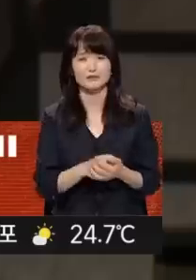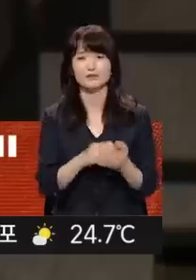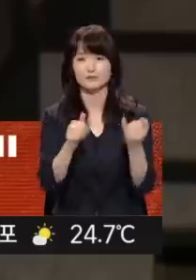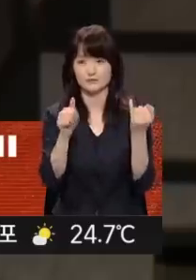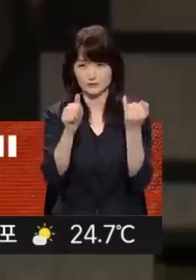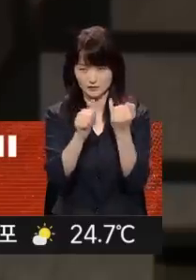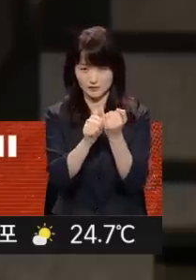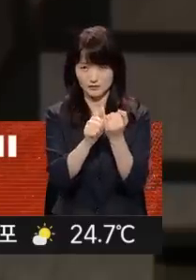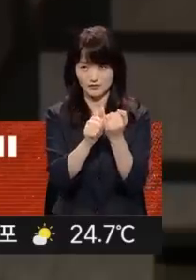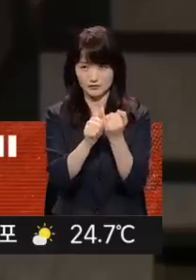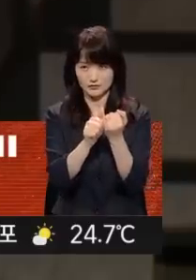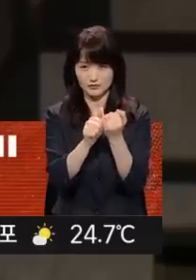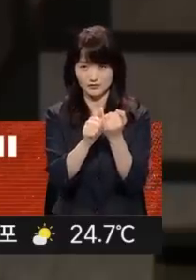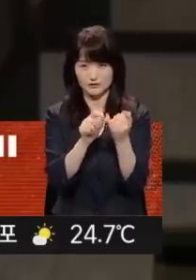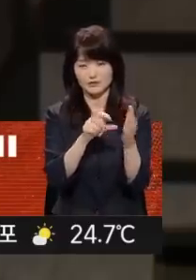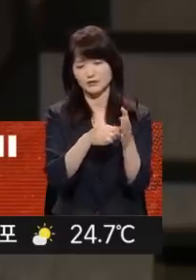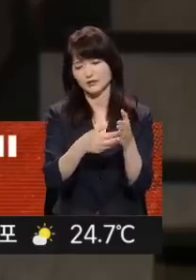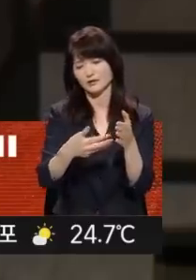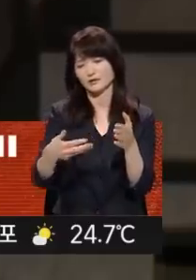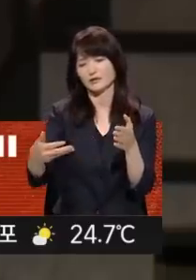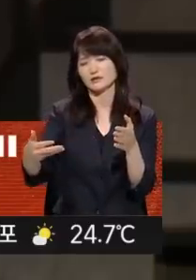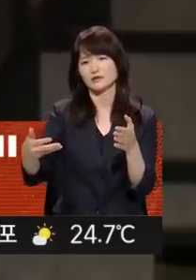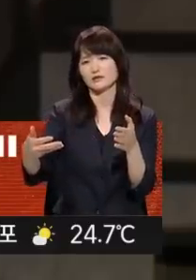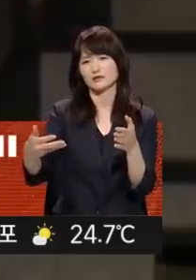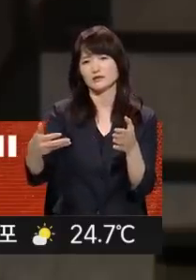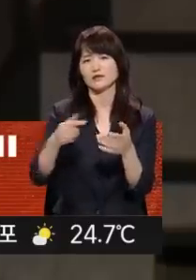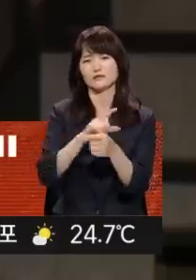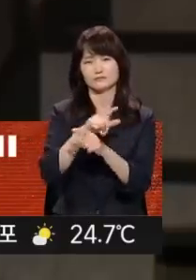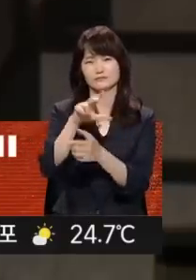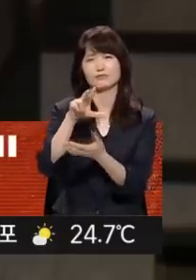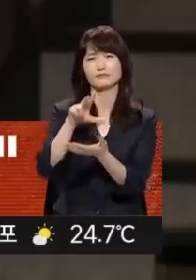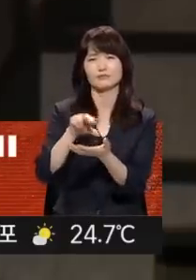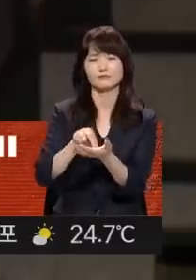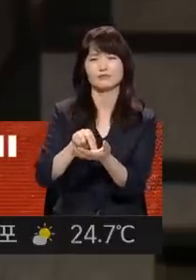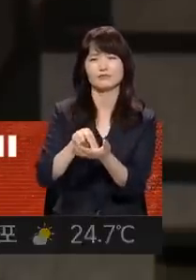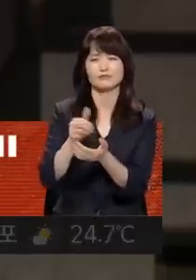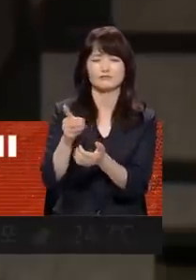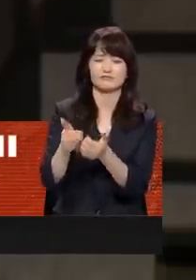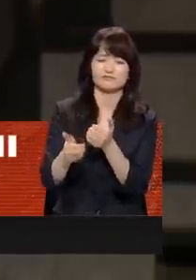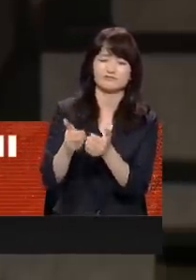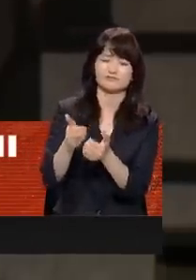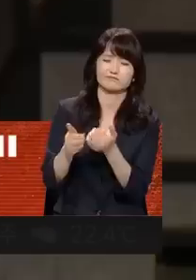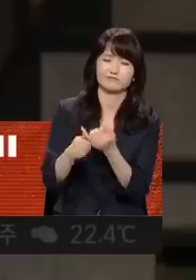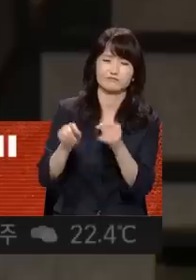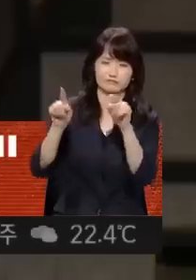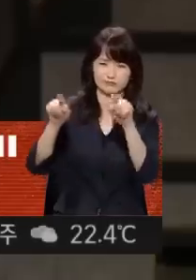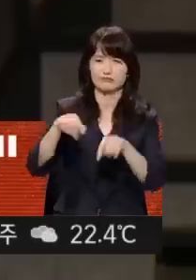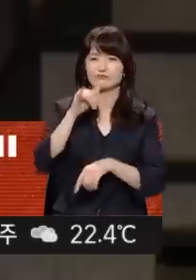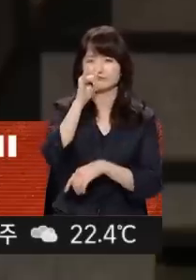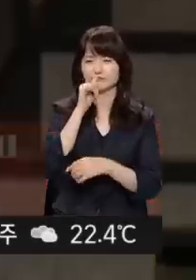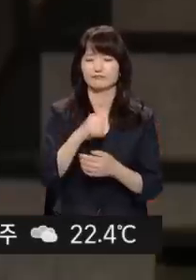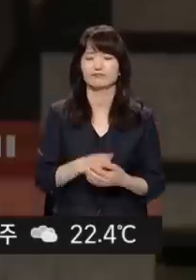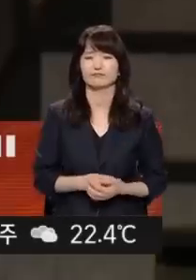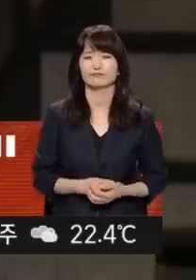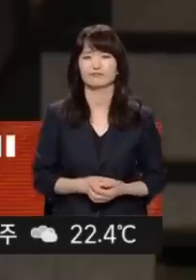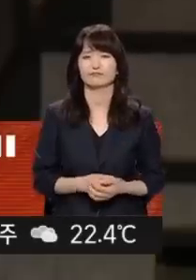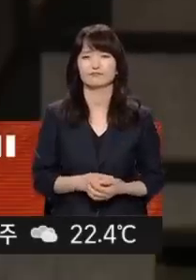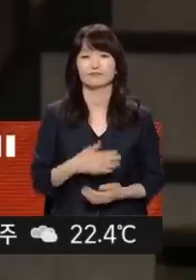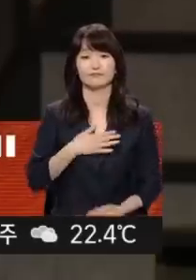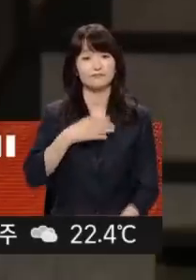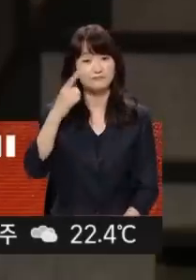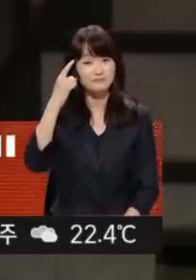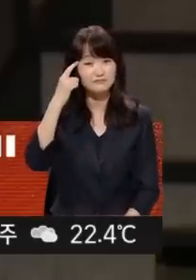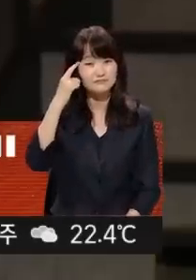갖다가 한다 하더라도 나중에 여러 가지 어떤 문제로이 틀어질 가능성이 있다 그런 차원에서는 제가 봤을 때